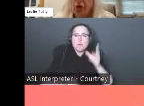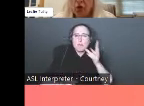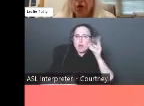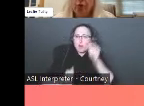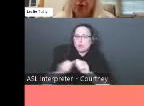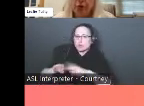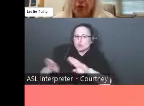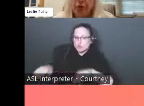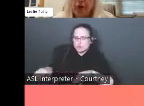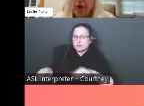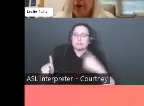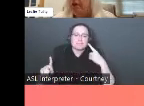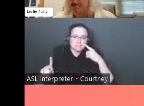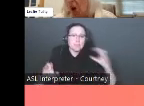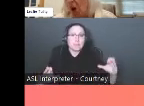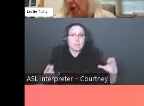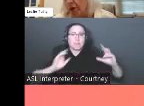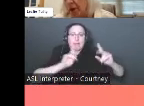de